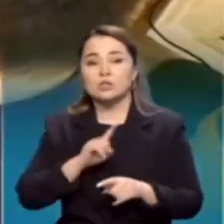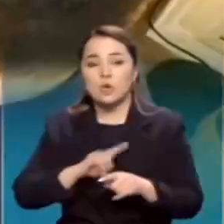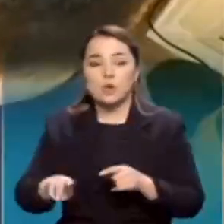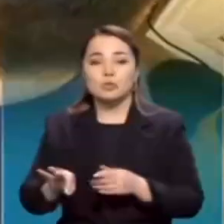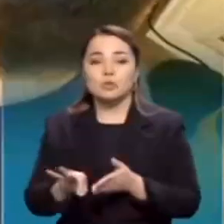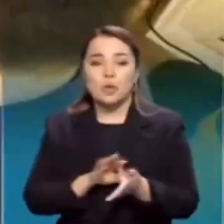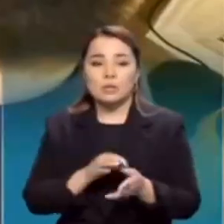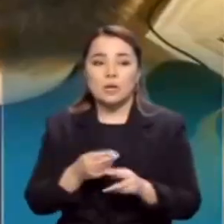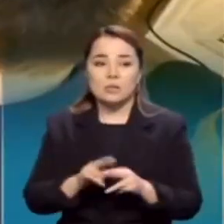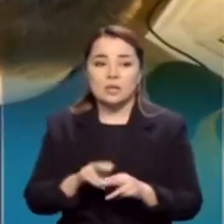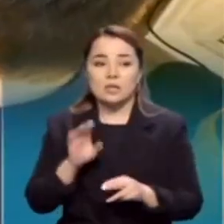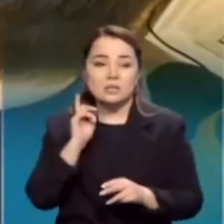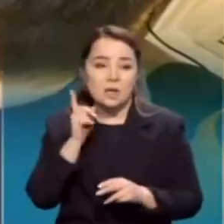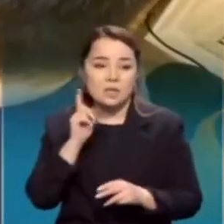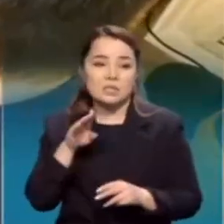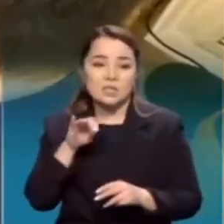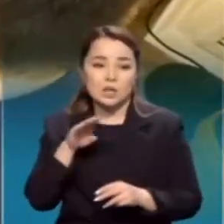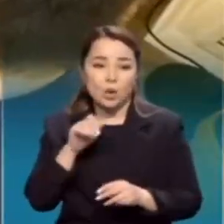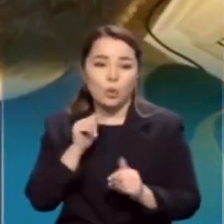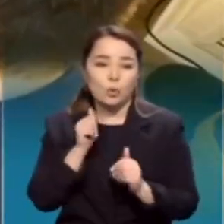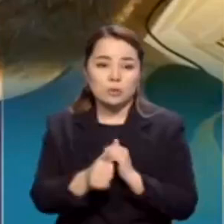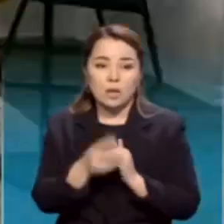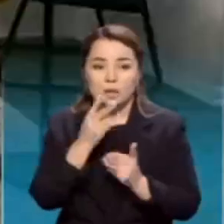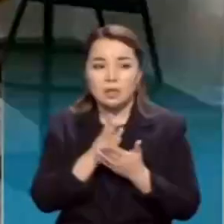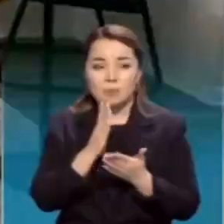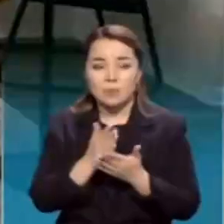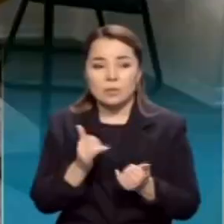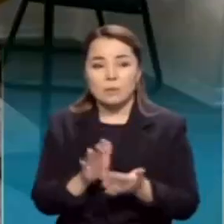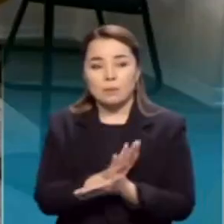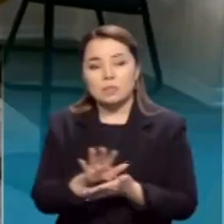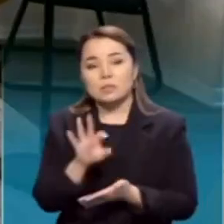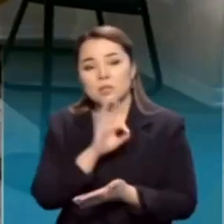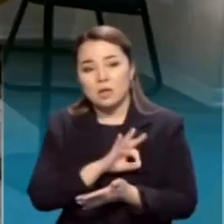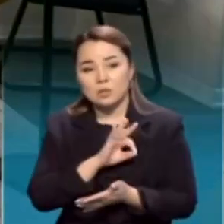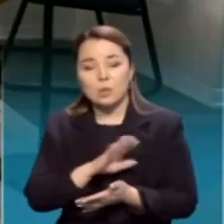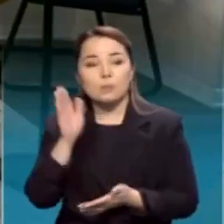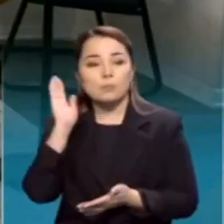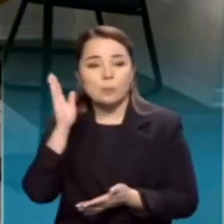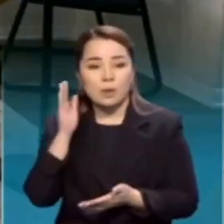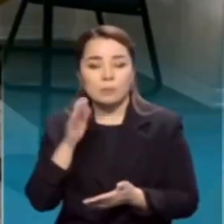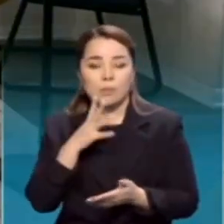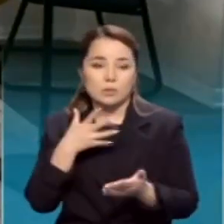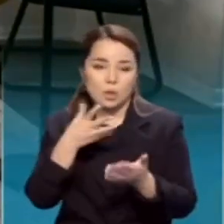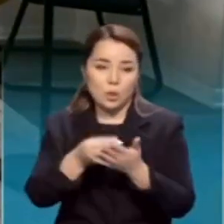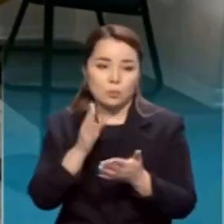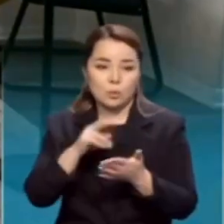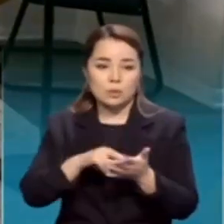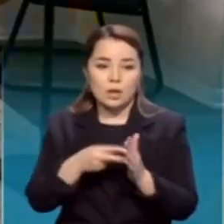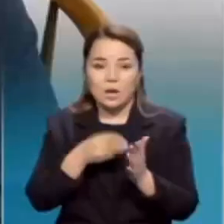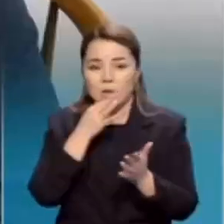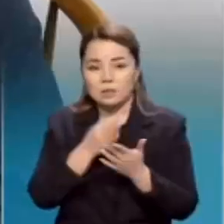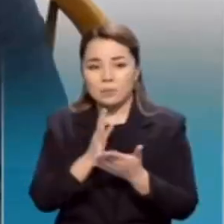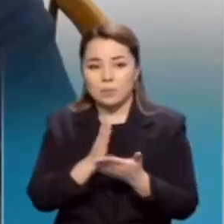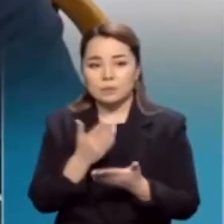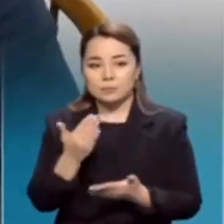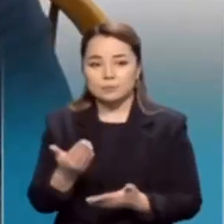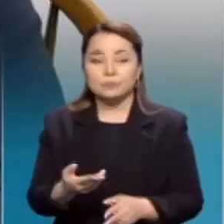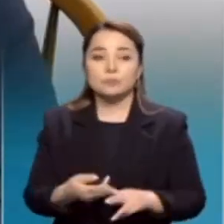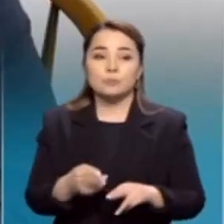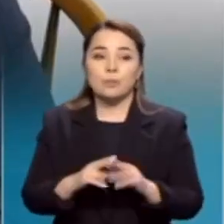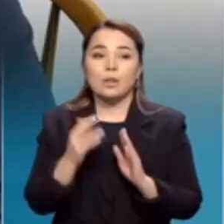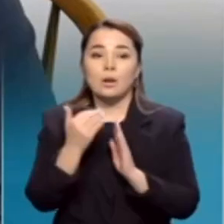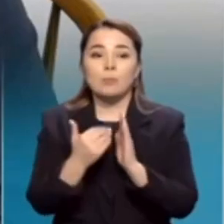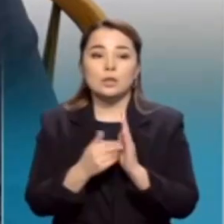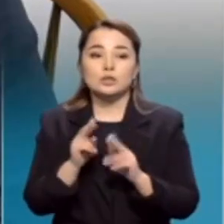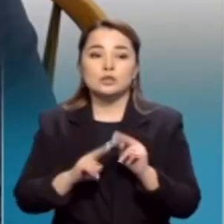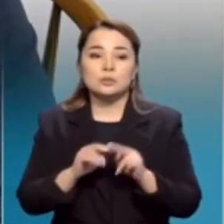мен TikTok-ты басып озды. Чатты пайдалану әзірге тегін, десе де келешекте ақылы болар анық дейді сарапшылар. Ал осы